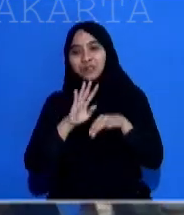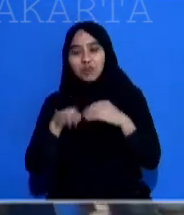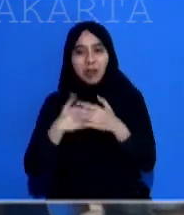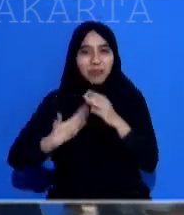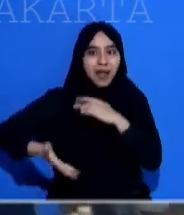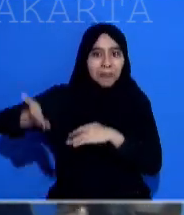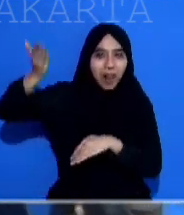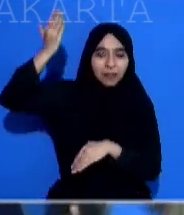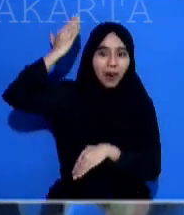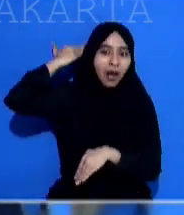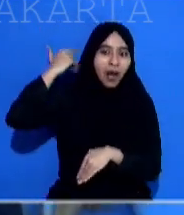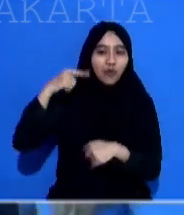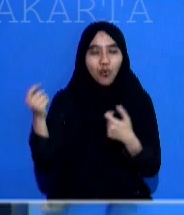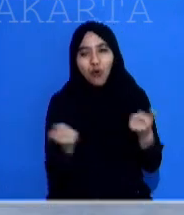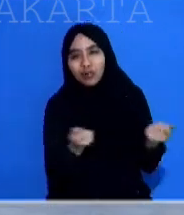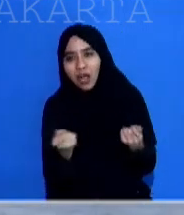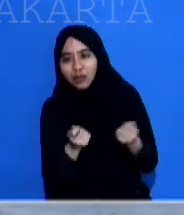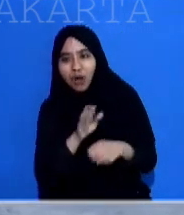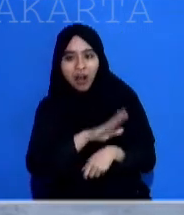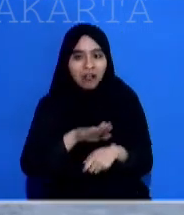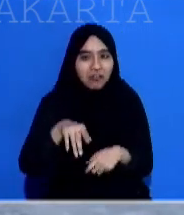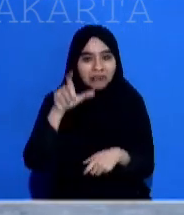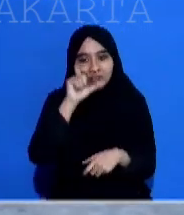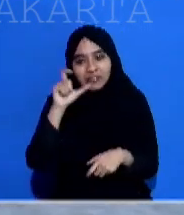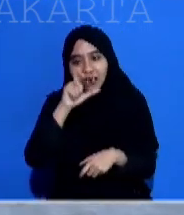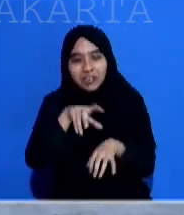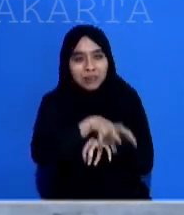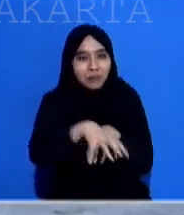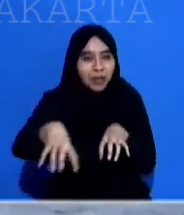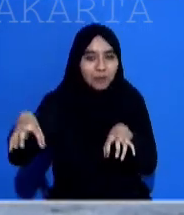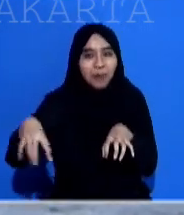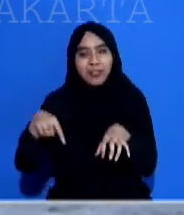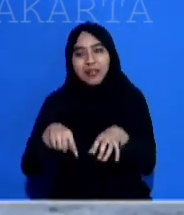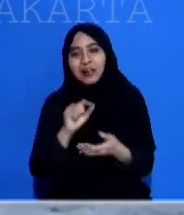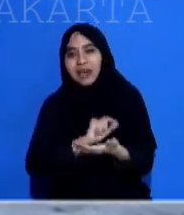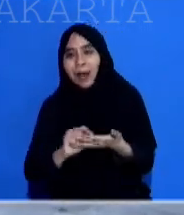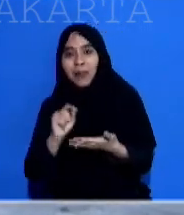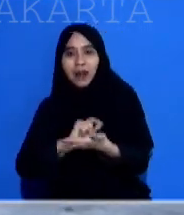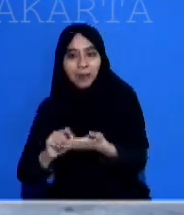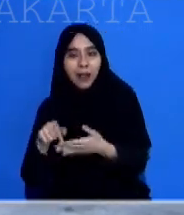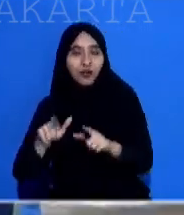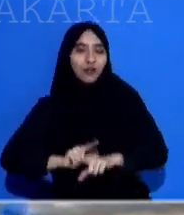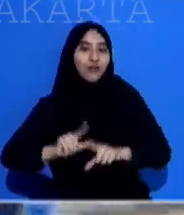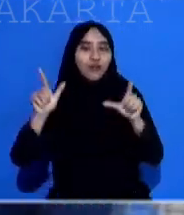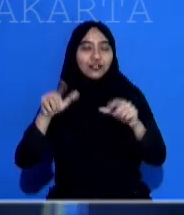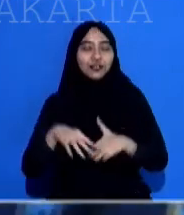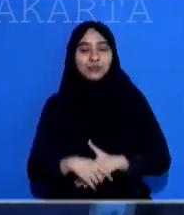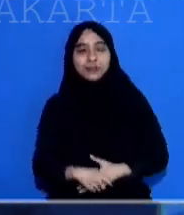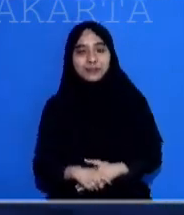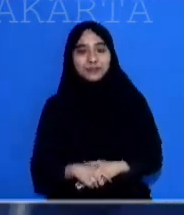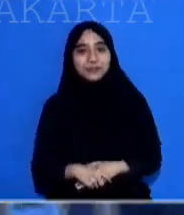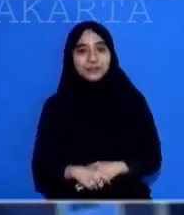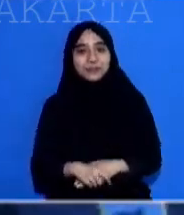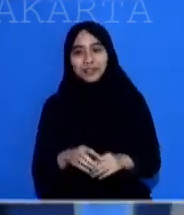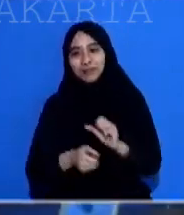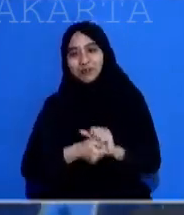belakang yang menjadi pengendali tugas mencari lokasi wadah berisi nama-nama siswa yang dinyatakan lulus selain menguji